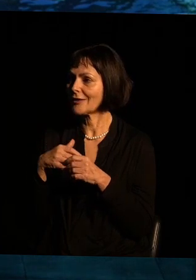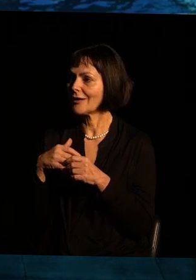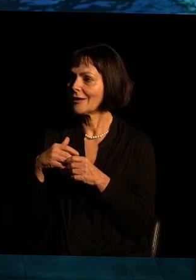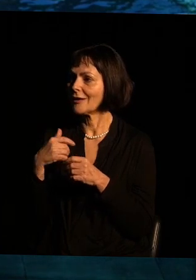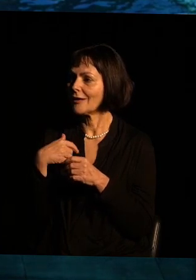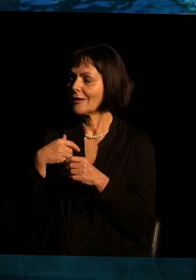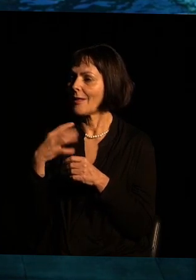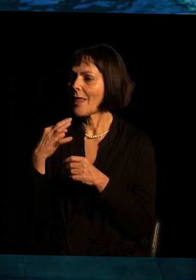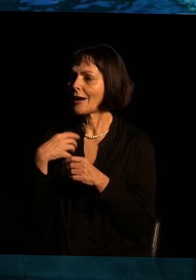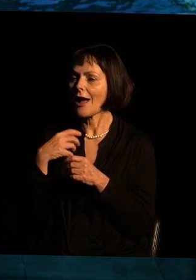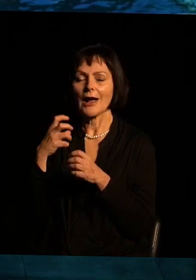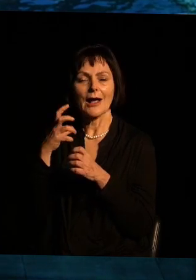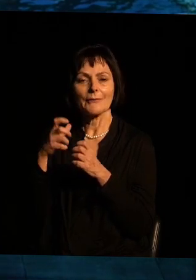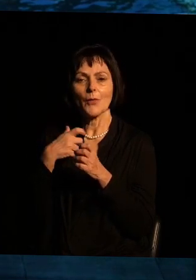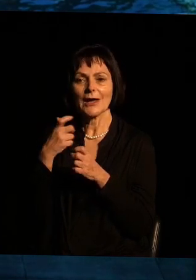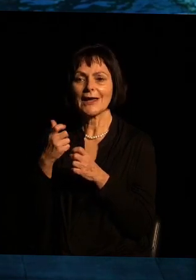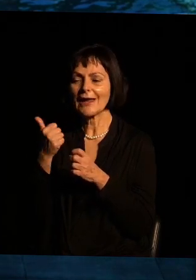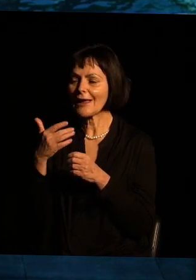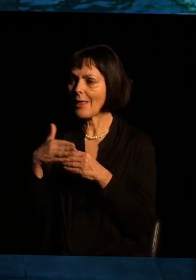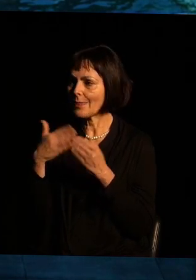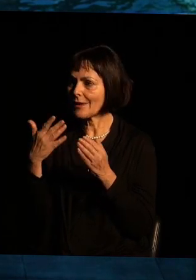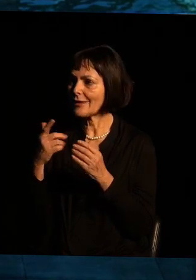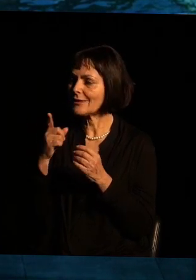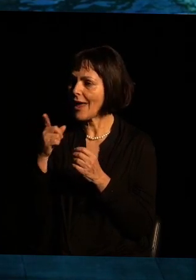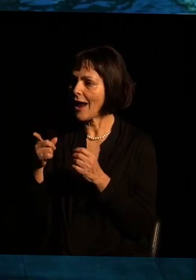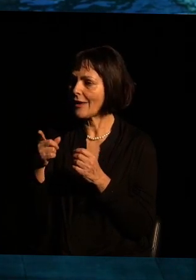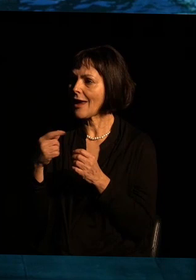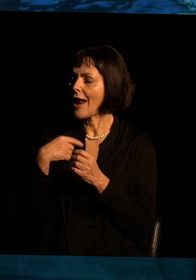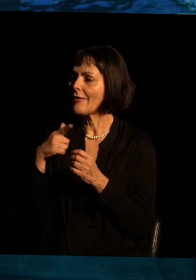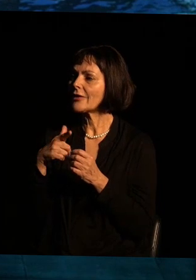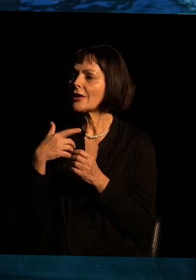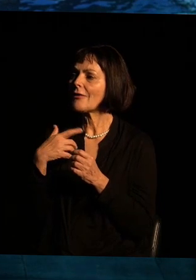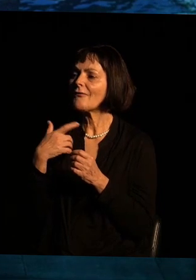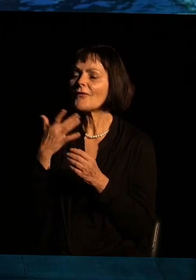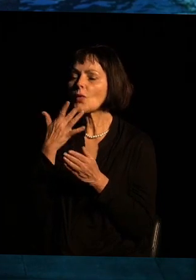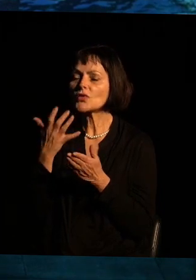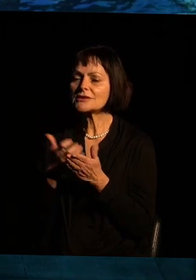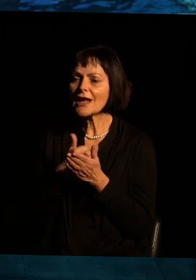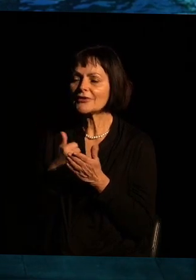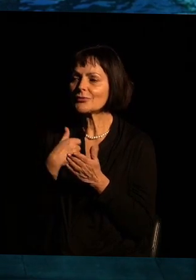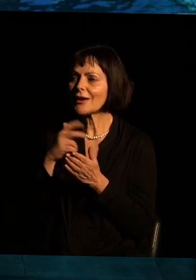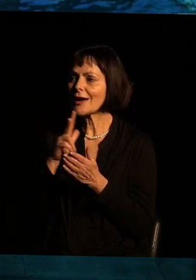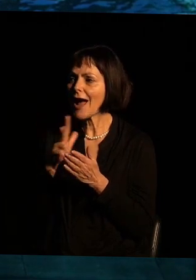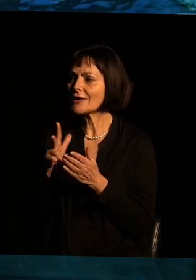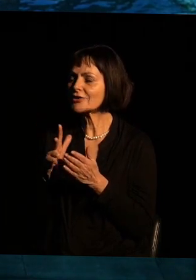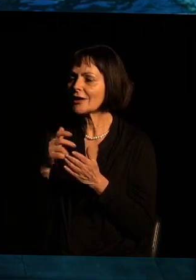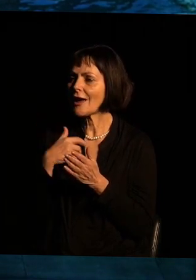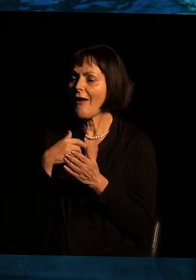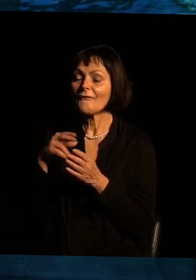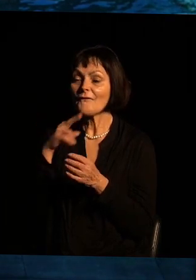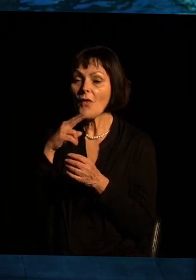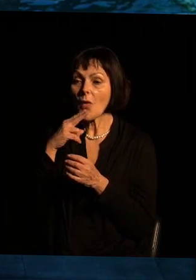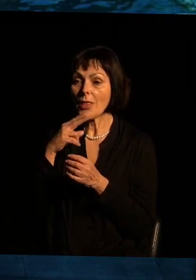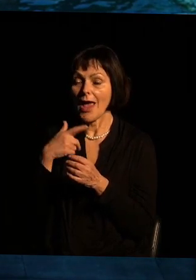no, ta karawana trwała kilka dni, nadal trwa, no ale wtedy no, wykorzystywało się no, każde na przykład